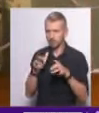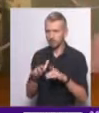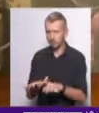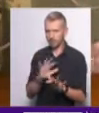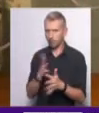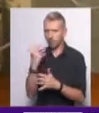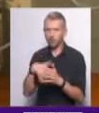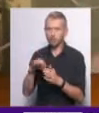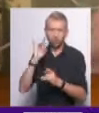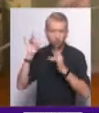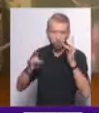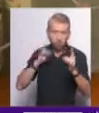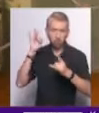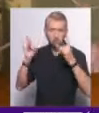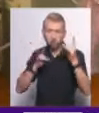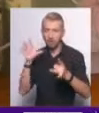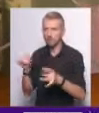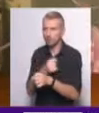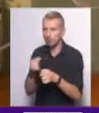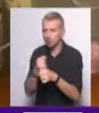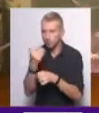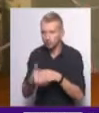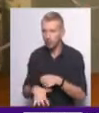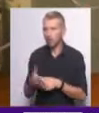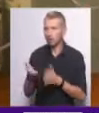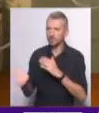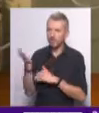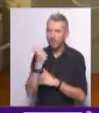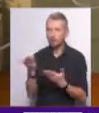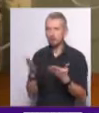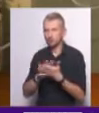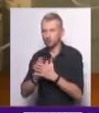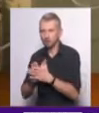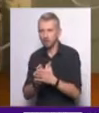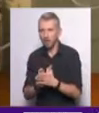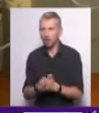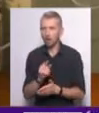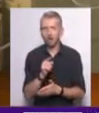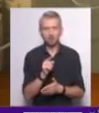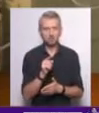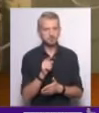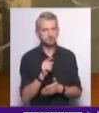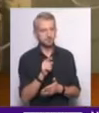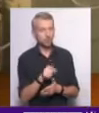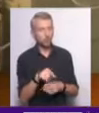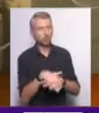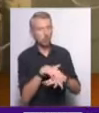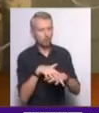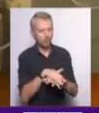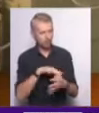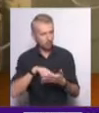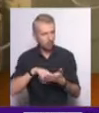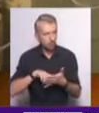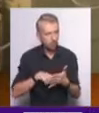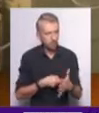на слуху, всі нашуміли, всі вже побилися, і тут, ну, давайте вже депутати якимось чином. Тут якось дуже мирно це сталося. Громада наполегливо